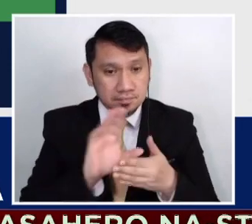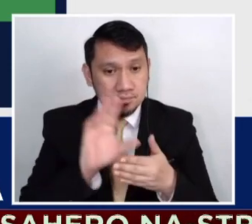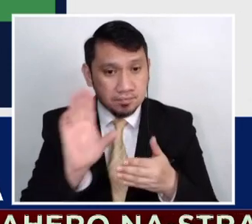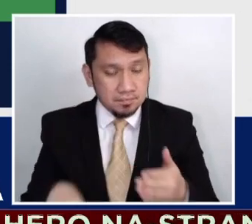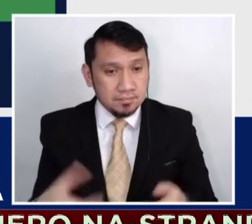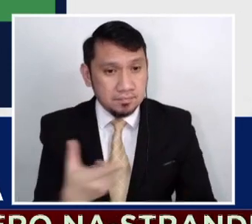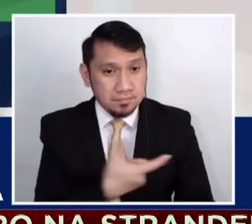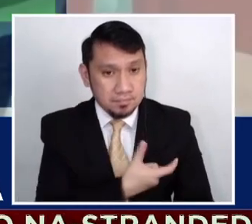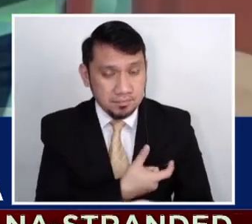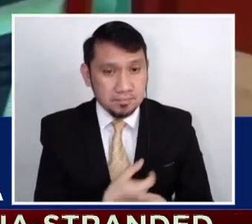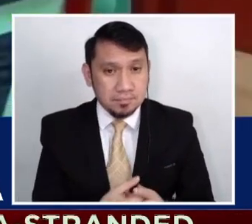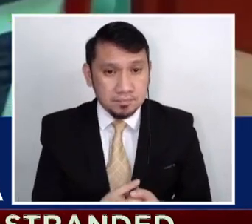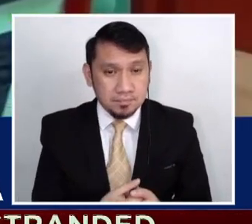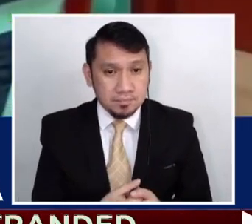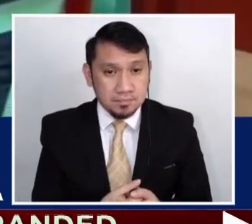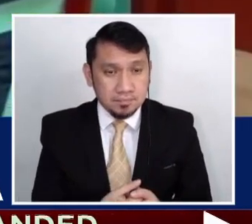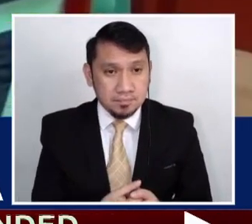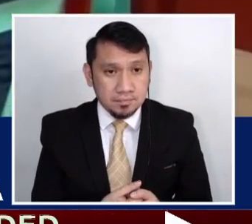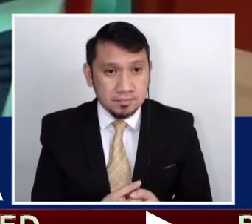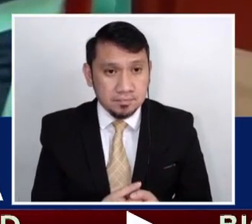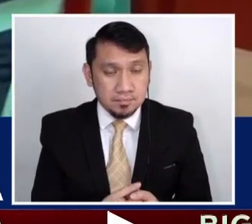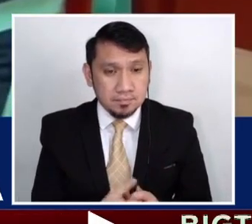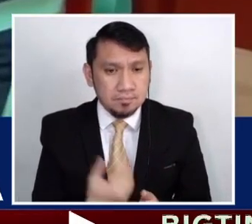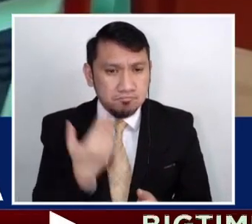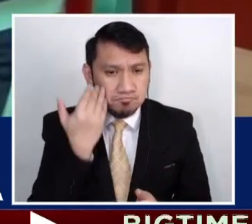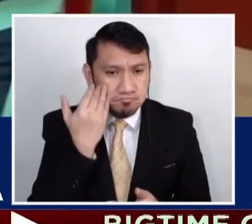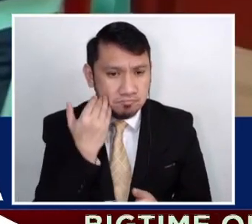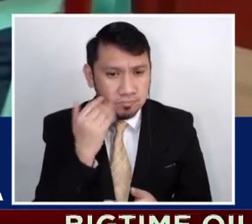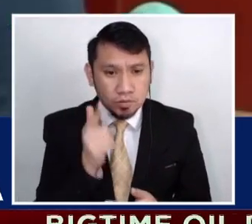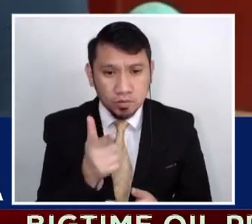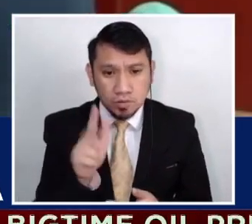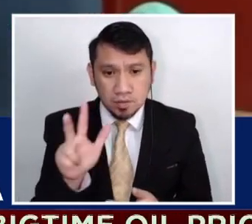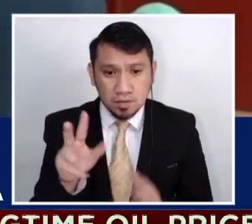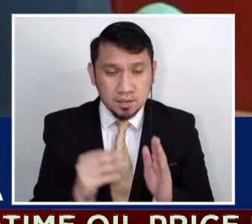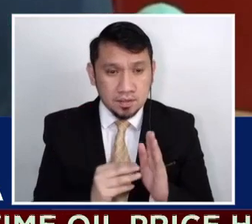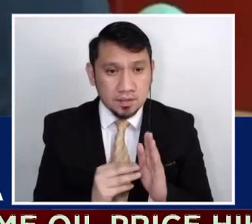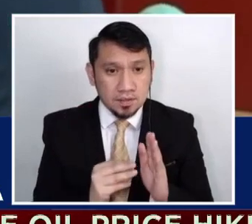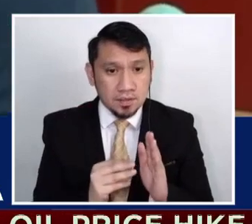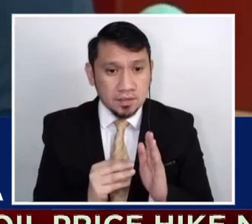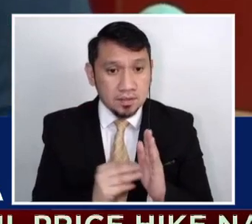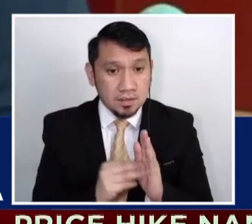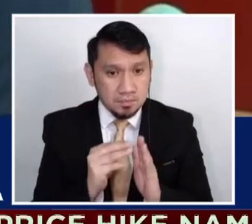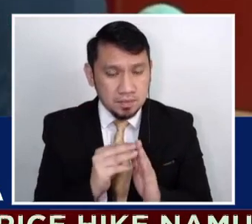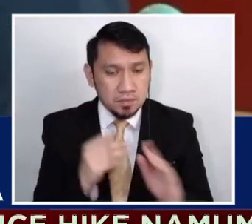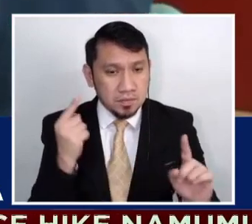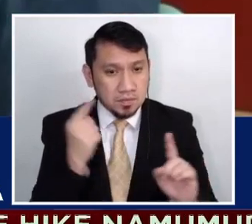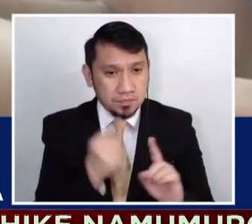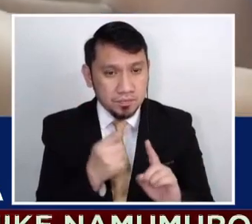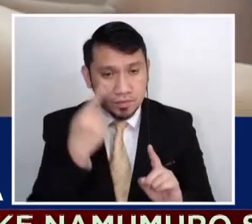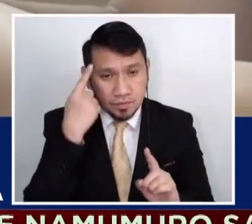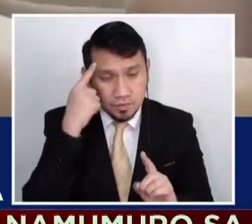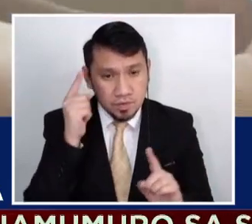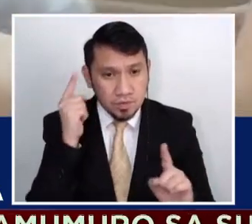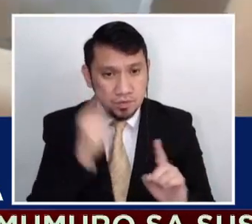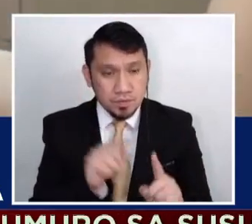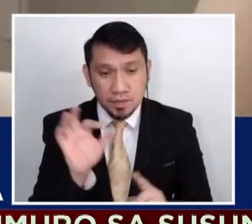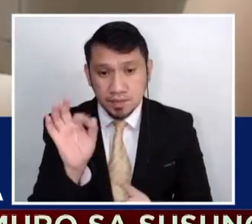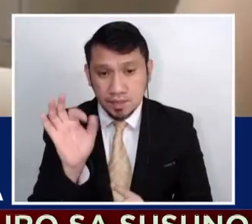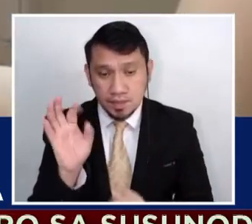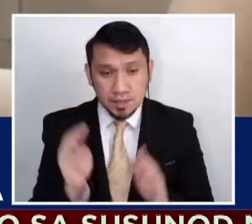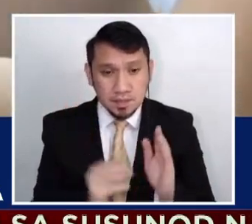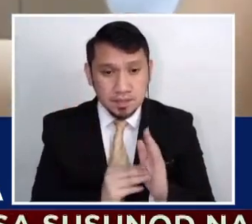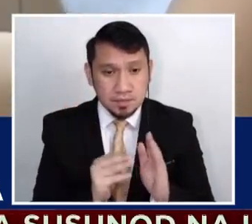kontra COVID sa bansa. Kapos ito ng halos 23 million sa June 30 target ng gobyerno para makamit ang 90 million na